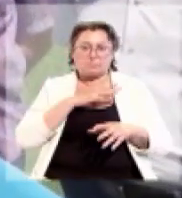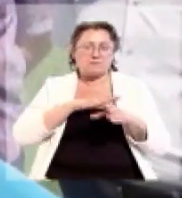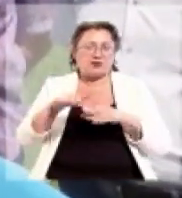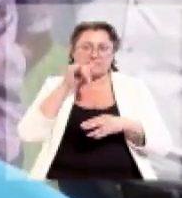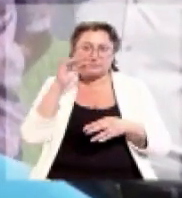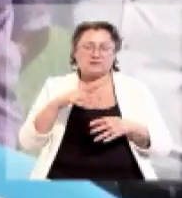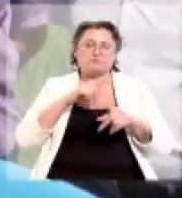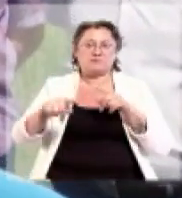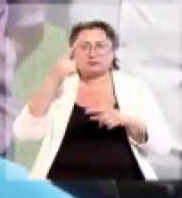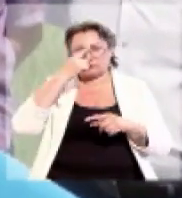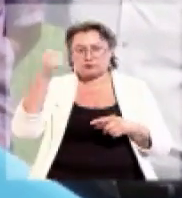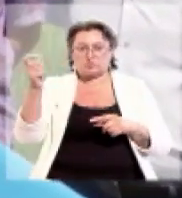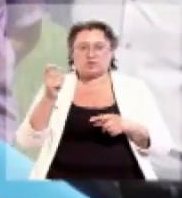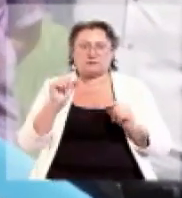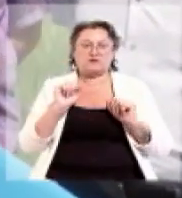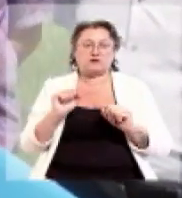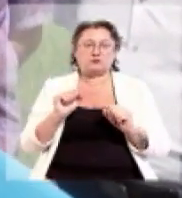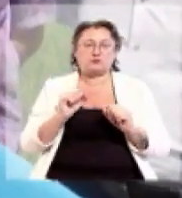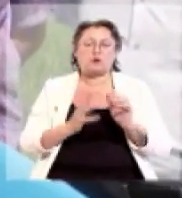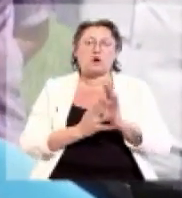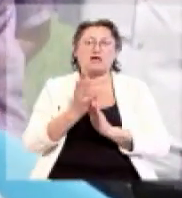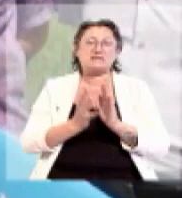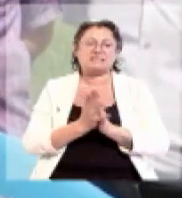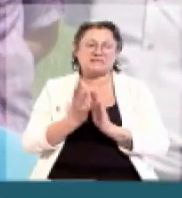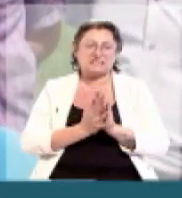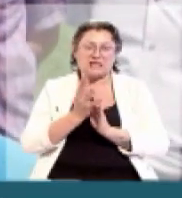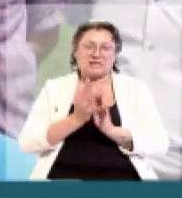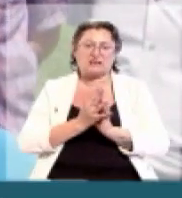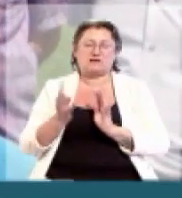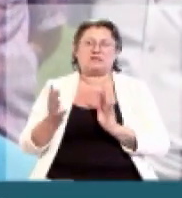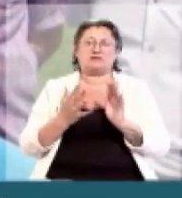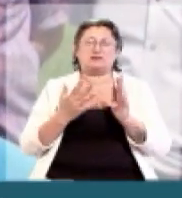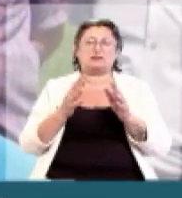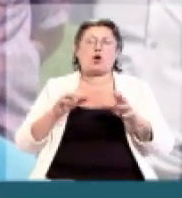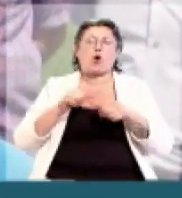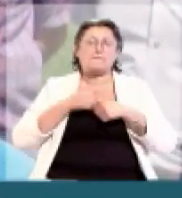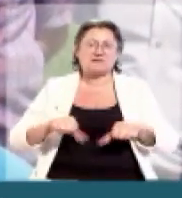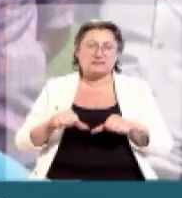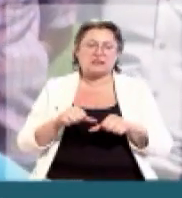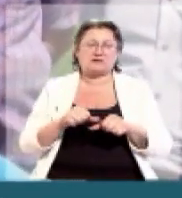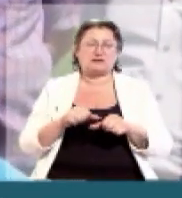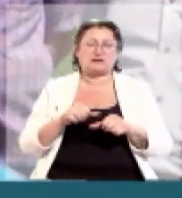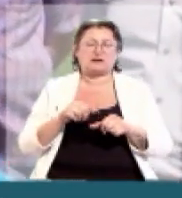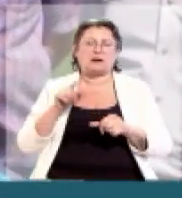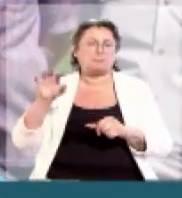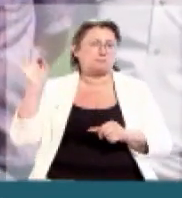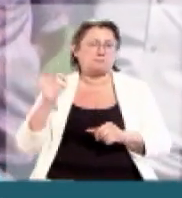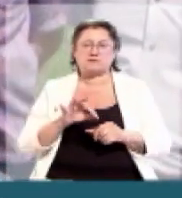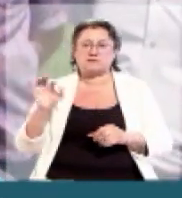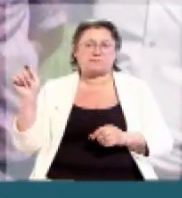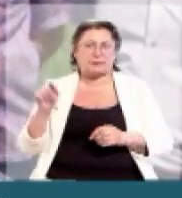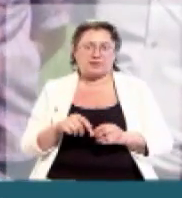сообщили вот, в защиту растений, территориальный комитет. Они, правда, мгновенно